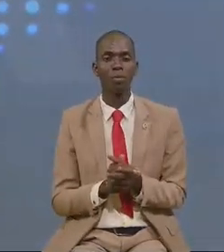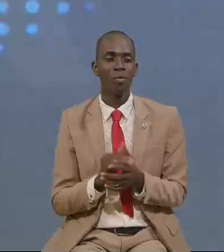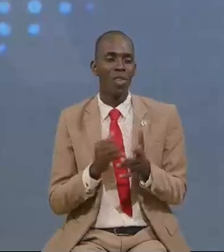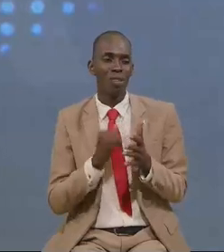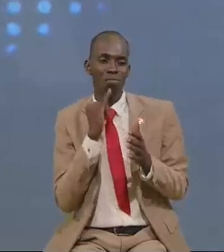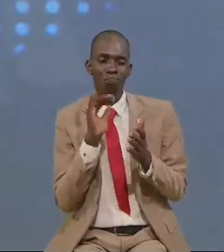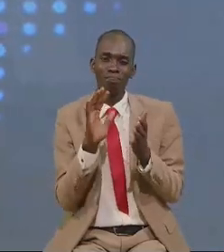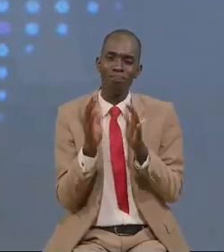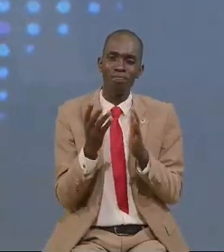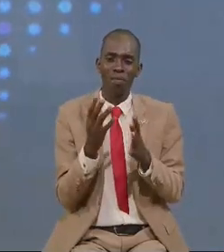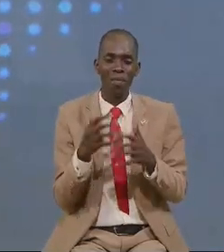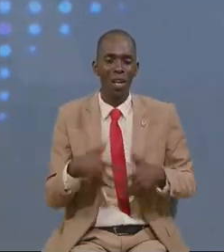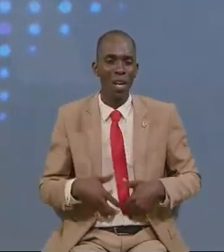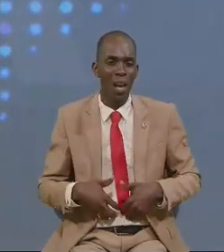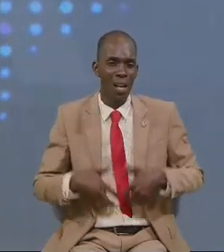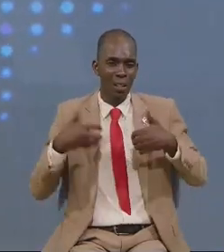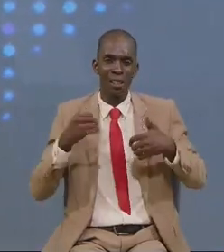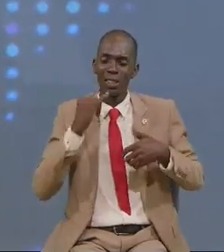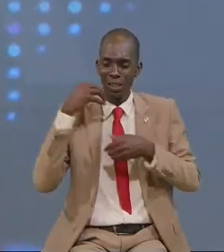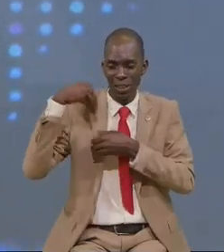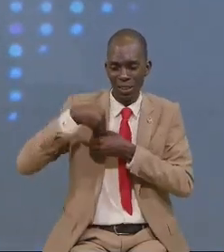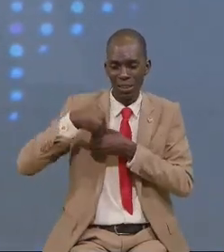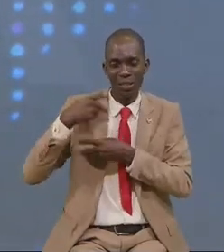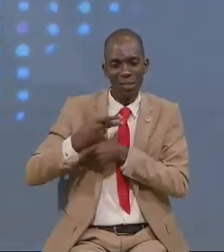c'est comme si la colère est en eux,